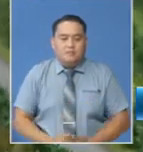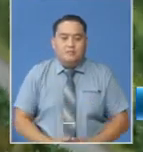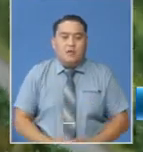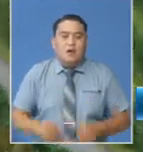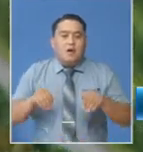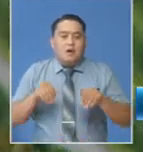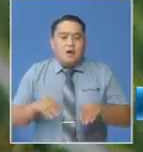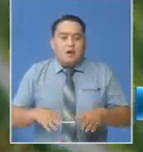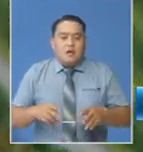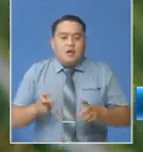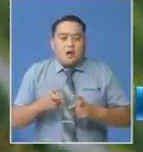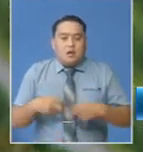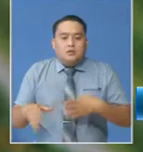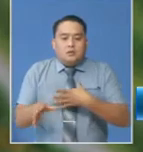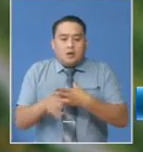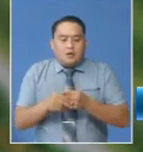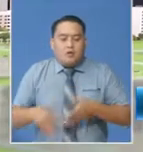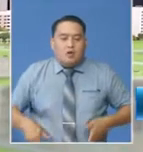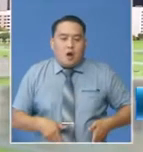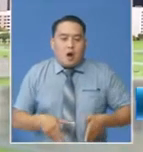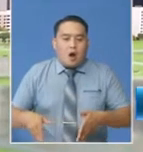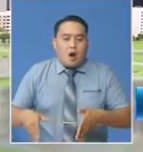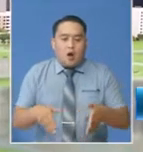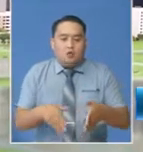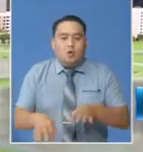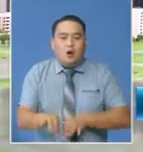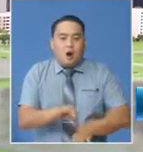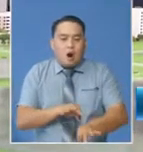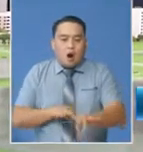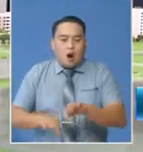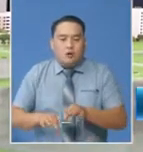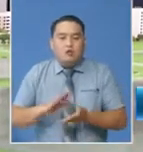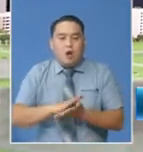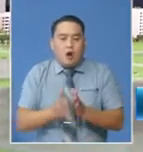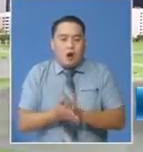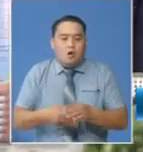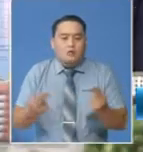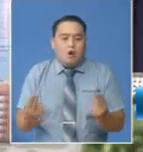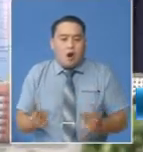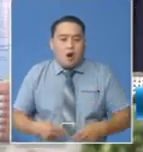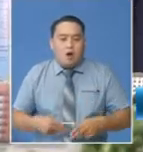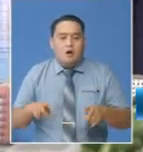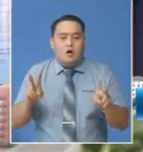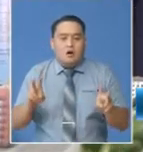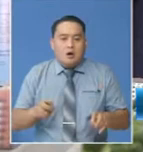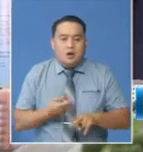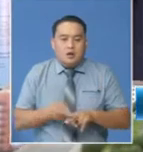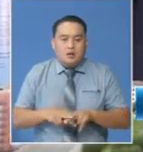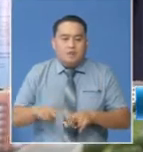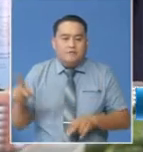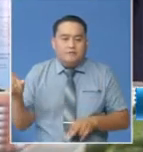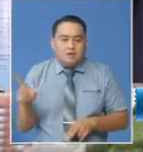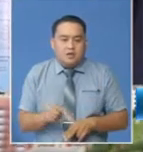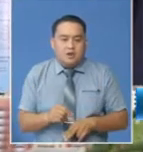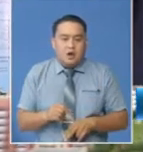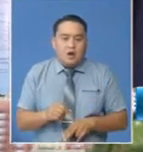Решено также разработать и совместную дорожную карту, в основу которой лягут договоренности, достигнутые в рамках нынешнего визита,